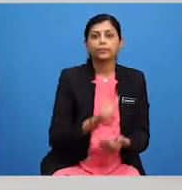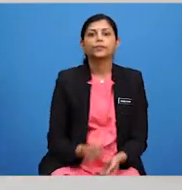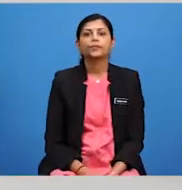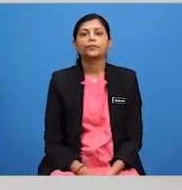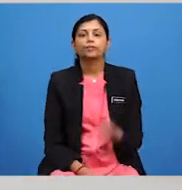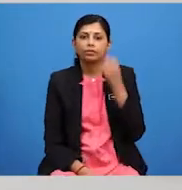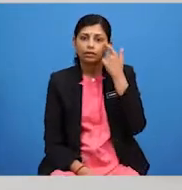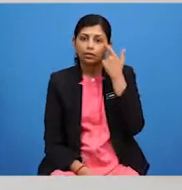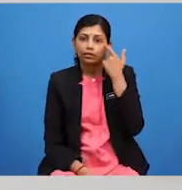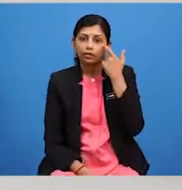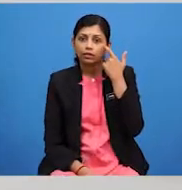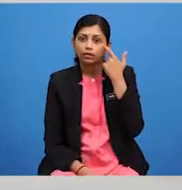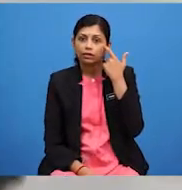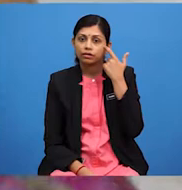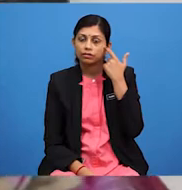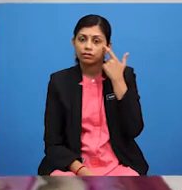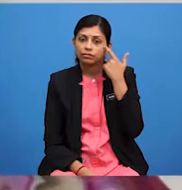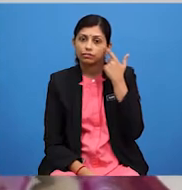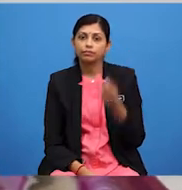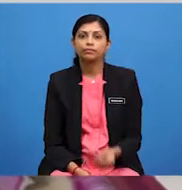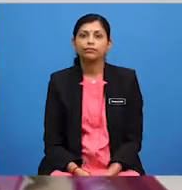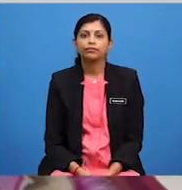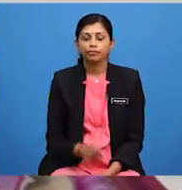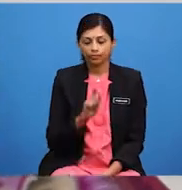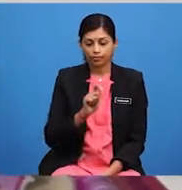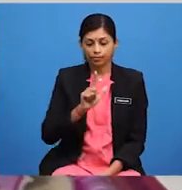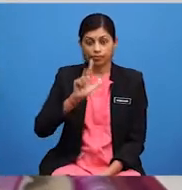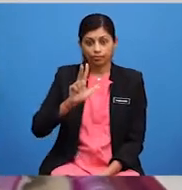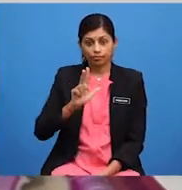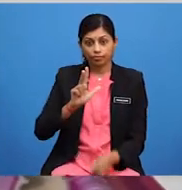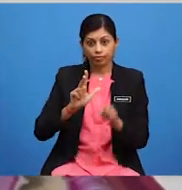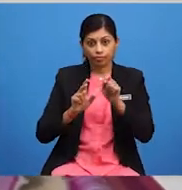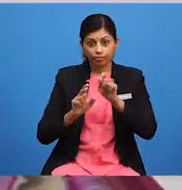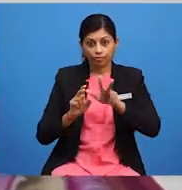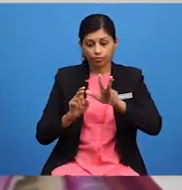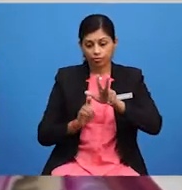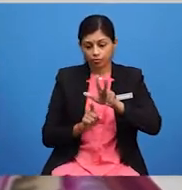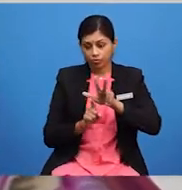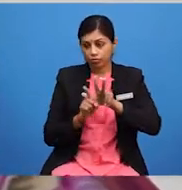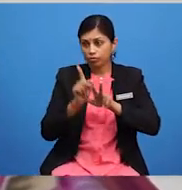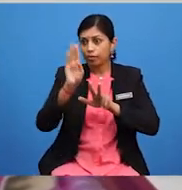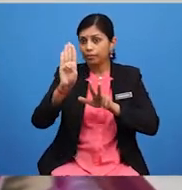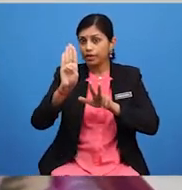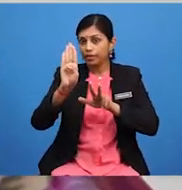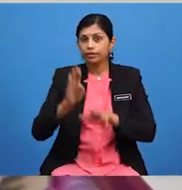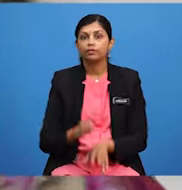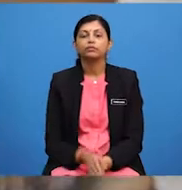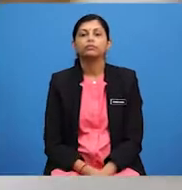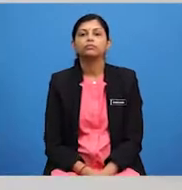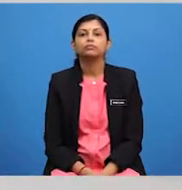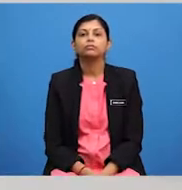Dari titik 3, unjurkan garisan perspektif menyentuh titik B.